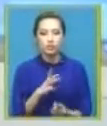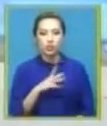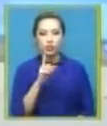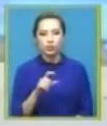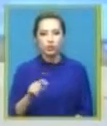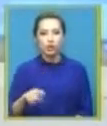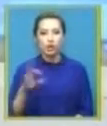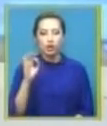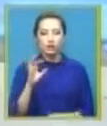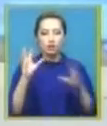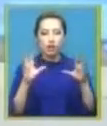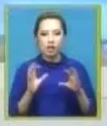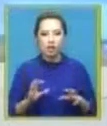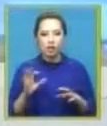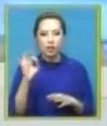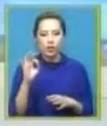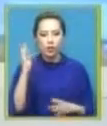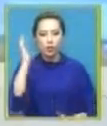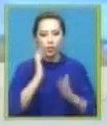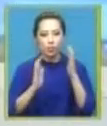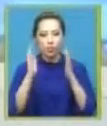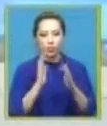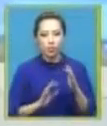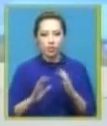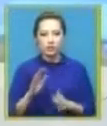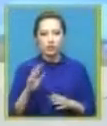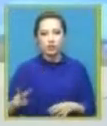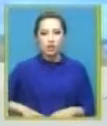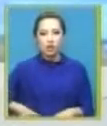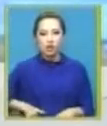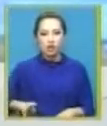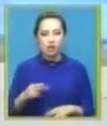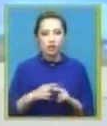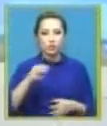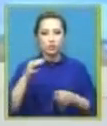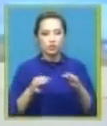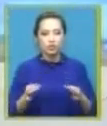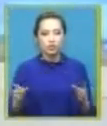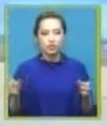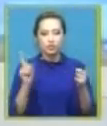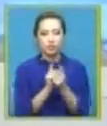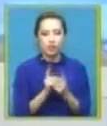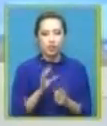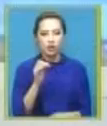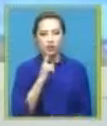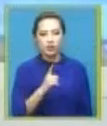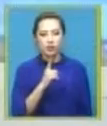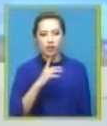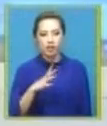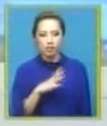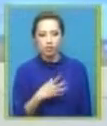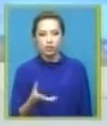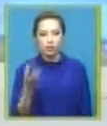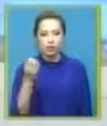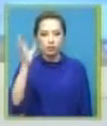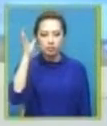Қазақ гуманитарлық заң университеті азаматтық құқықтық зерттеулер институтының директоры судьялармен сұхбаттасуы кезінде әділдік төрешілерінің моральдық